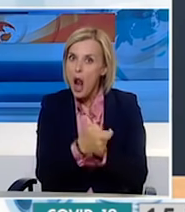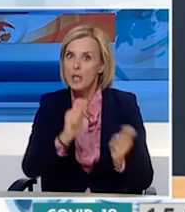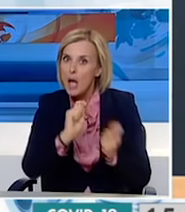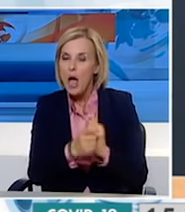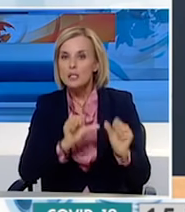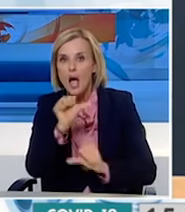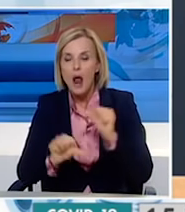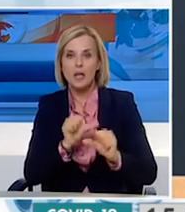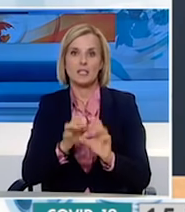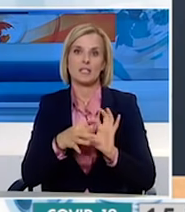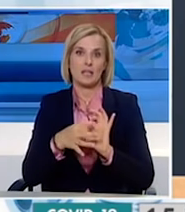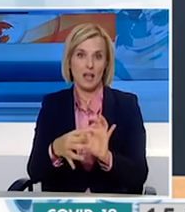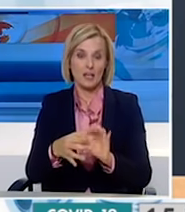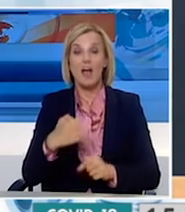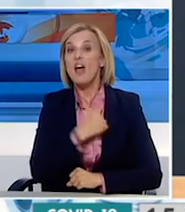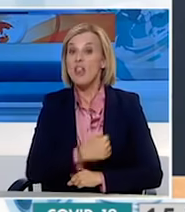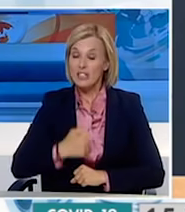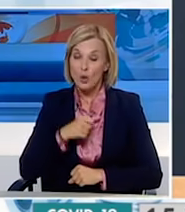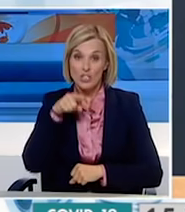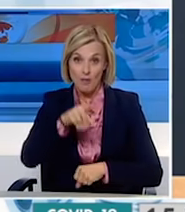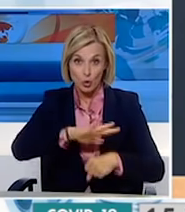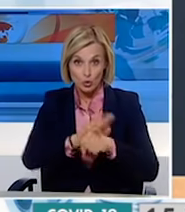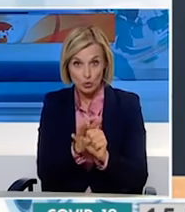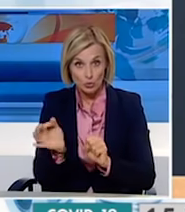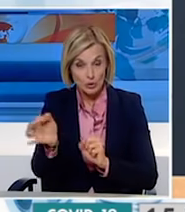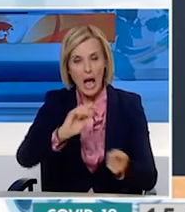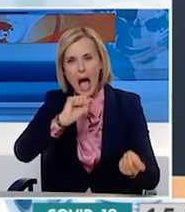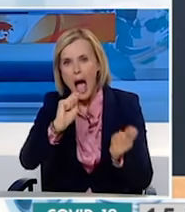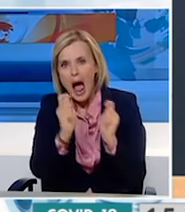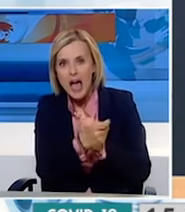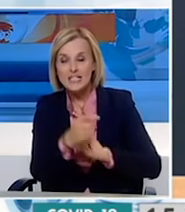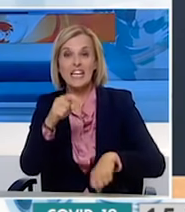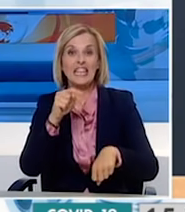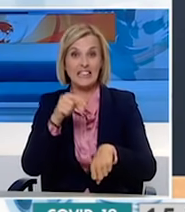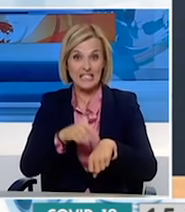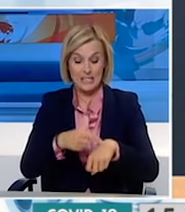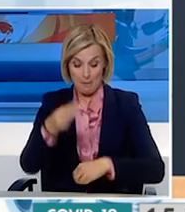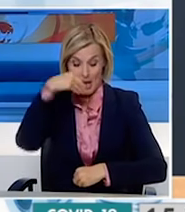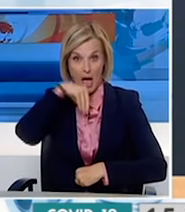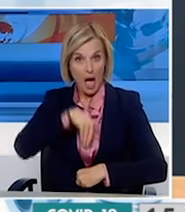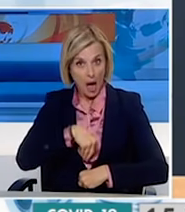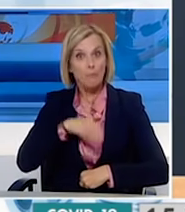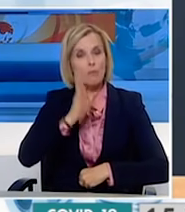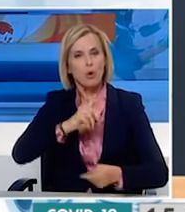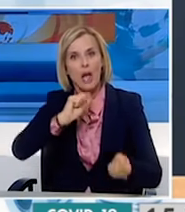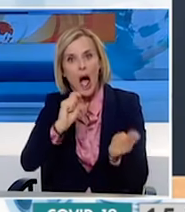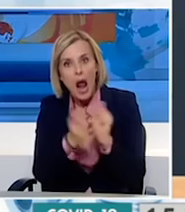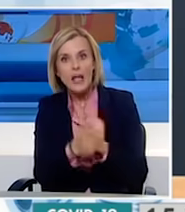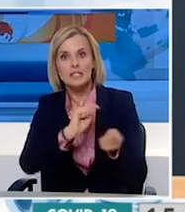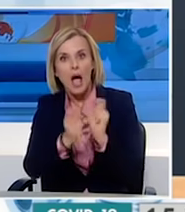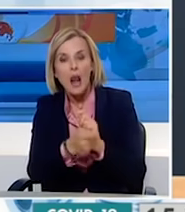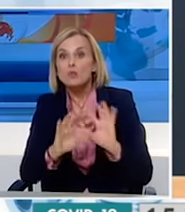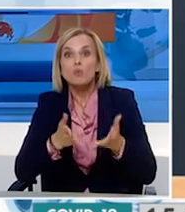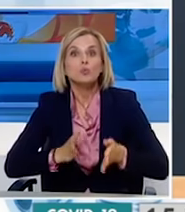του. Ο ιός συνεχίζει να μεταλλάσσεται και να προσαρμόζεται στον άνθρωπο. Δεν ξέρουμε όμως πώς θα επηρεαστεί η πορεία του από αυτές τις